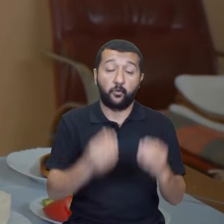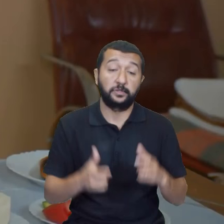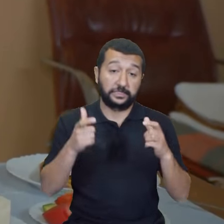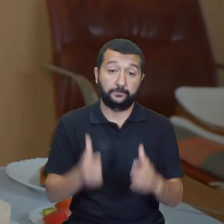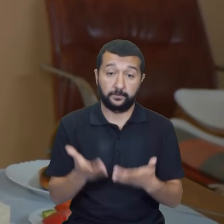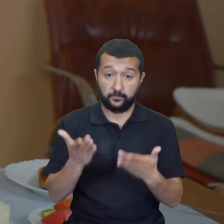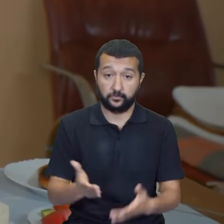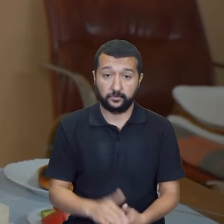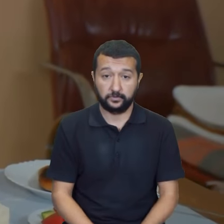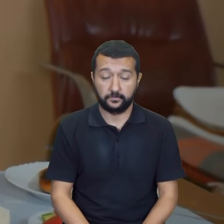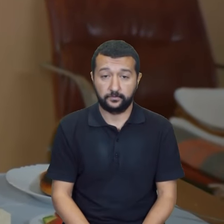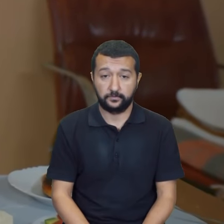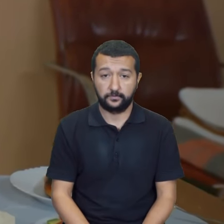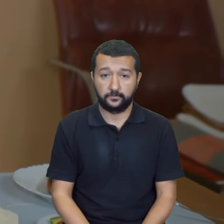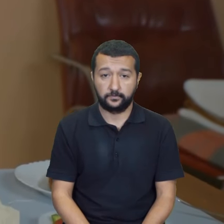zamanlık.